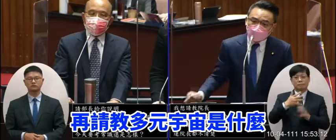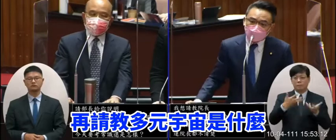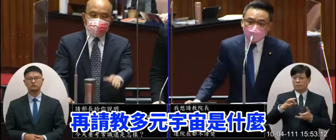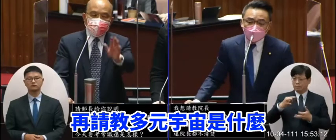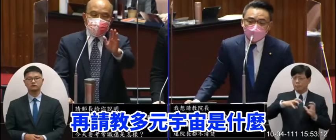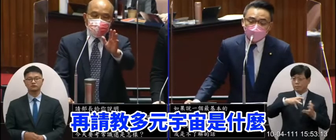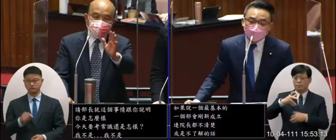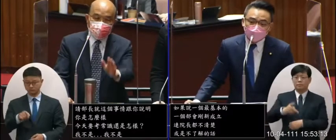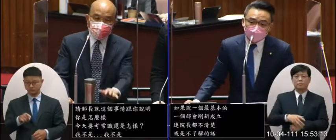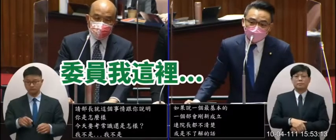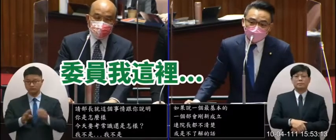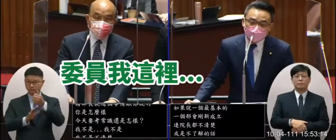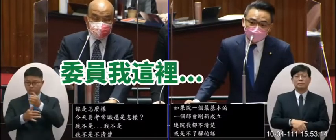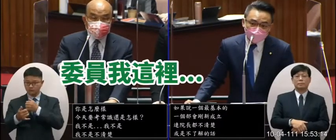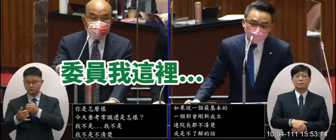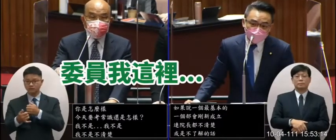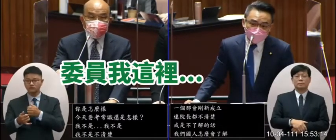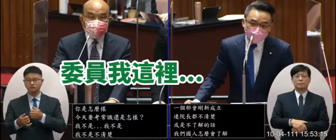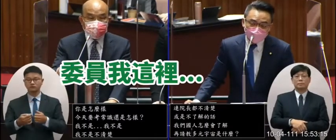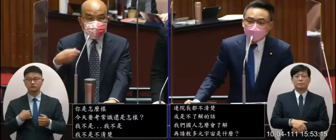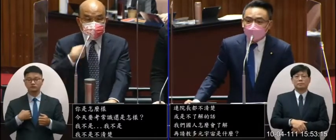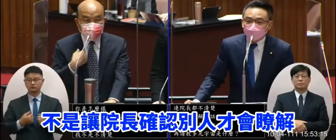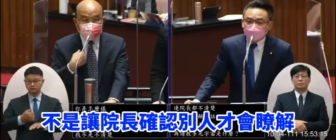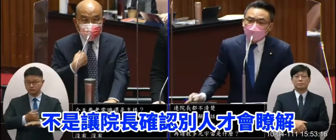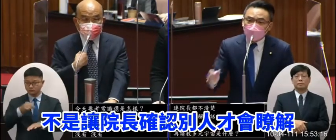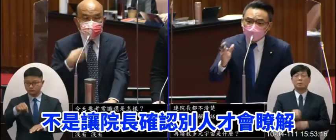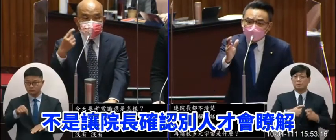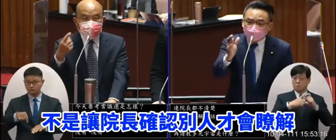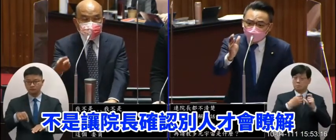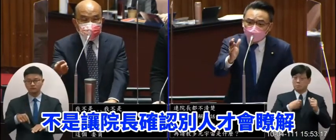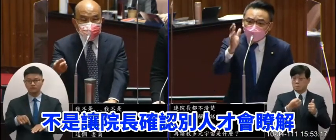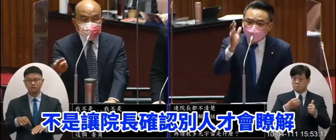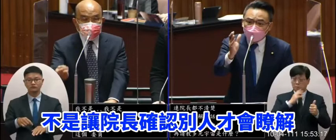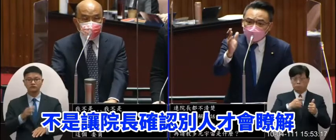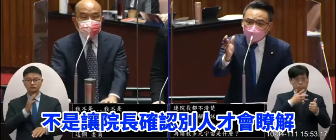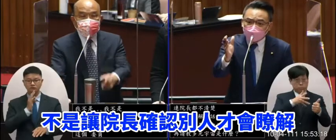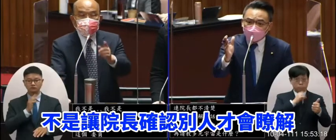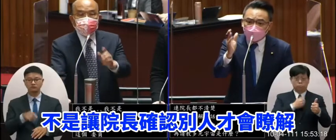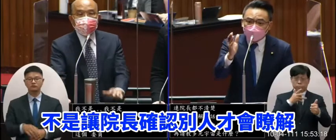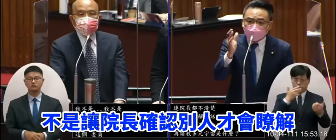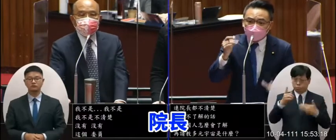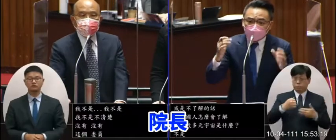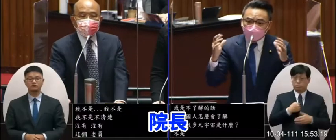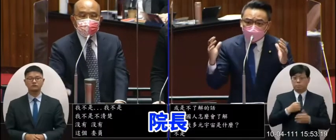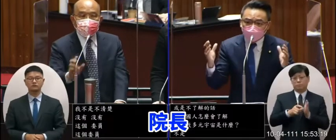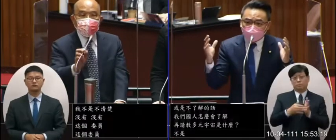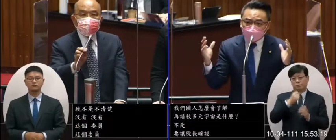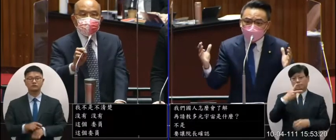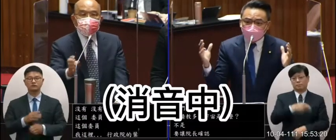元宇宙是什么？ 这个委员，我这里 不是要让院长确认，国人才会了解院长。